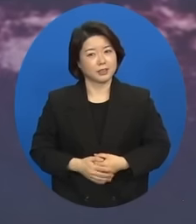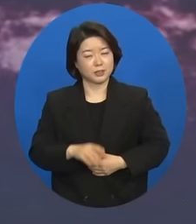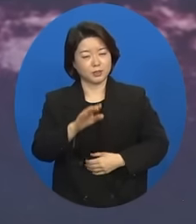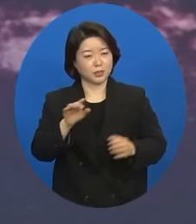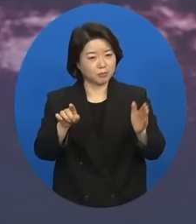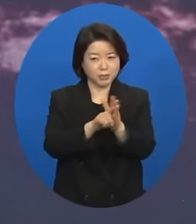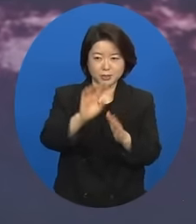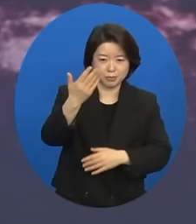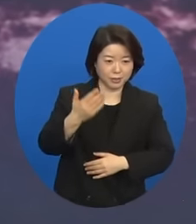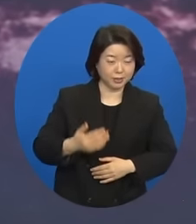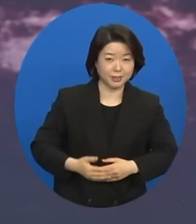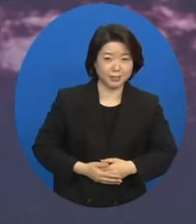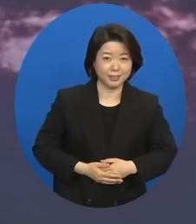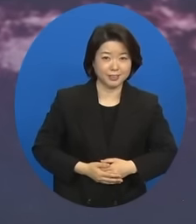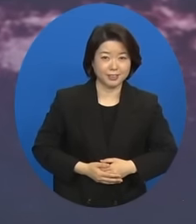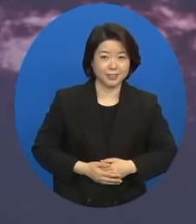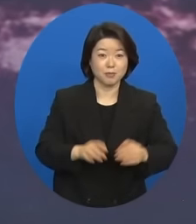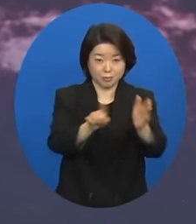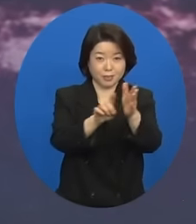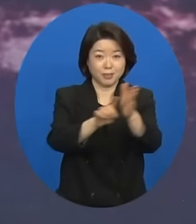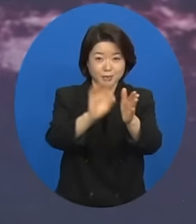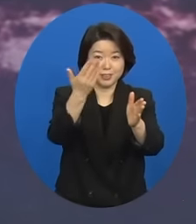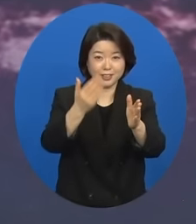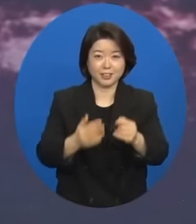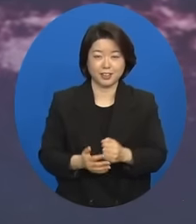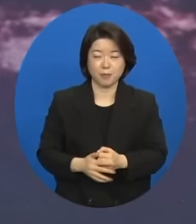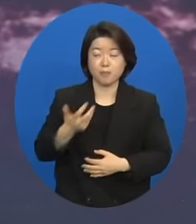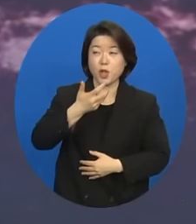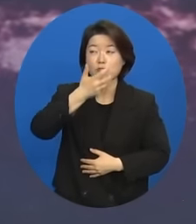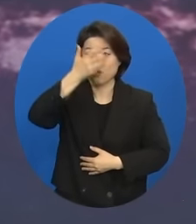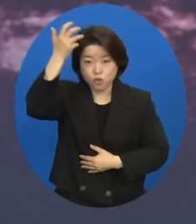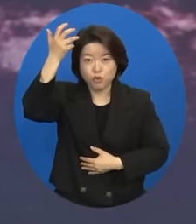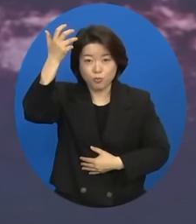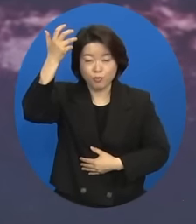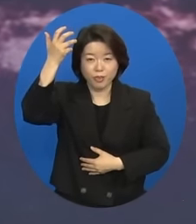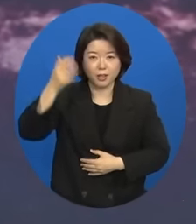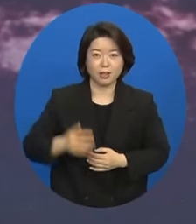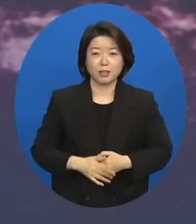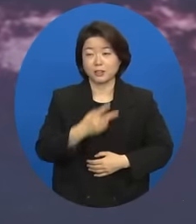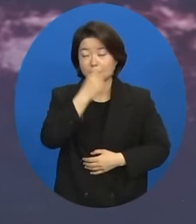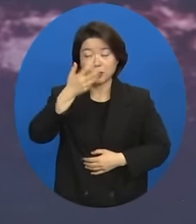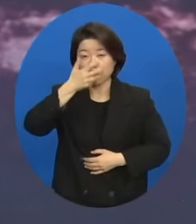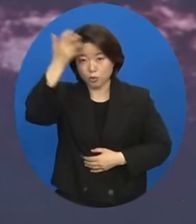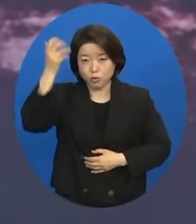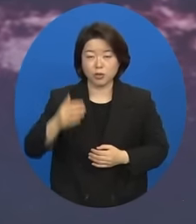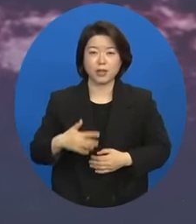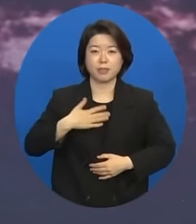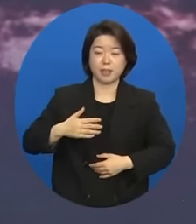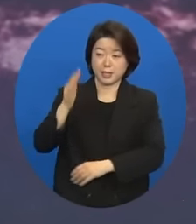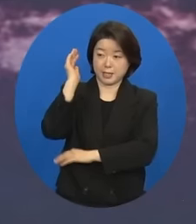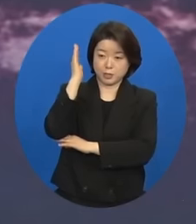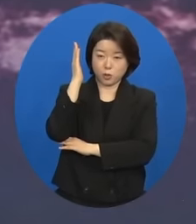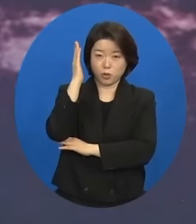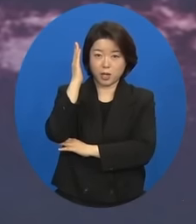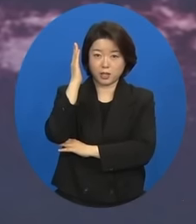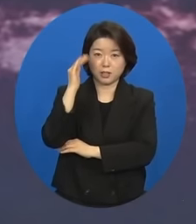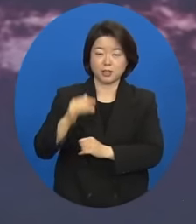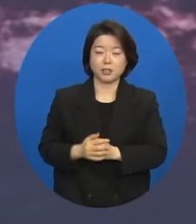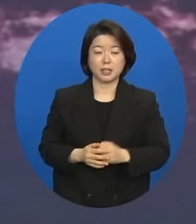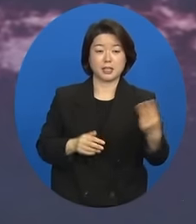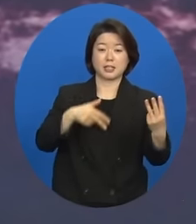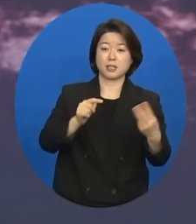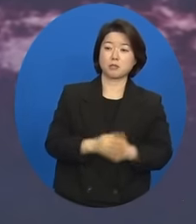믿음이 있어야 될 텐데 꿈에서 제가 설계하는 장면을 제가 제 3자